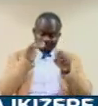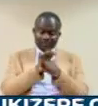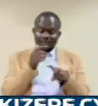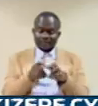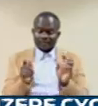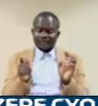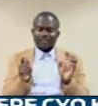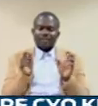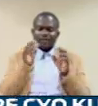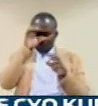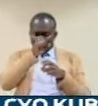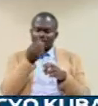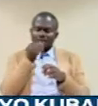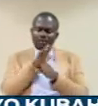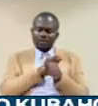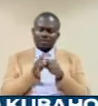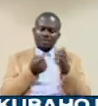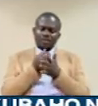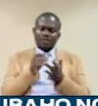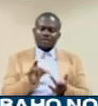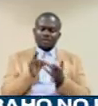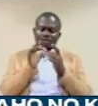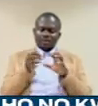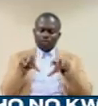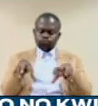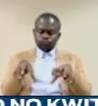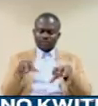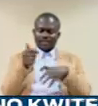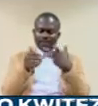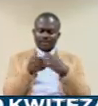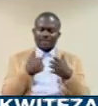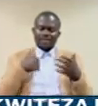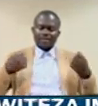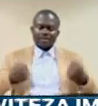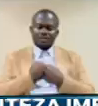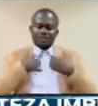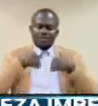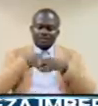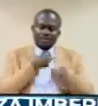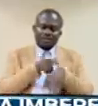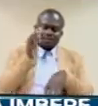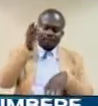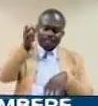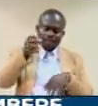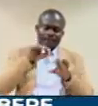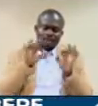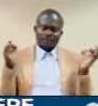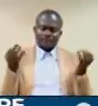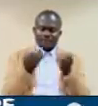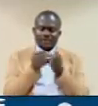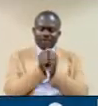zitandukanye, kubura indyo yuzuye binatuma by'umwihariko abana bagwingira, ibintu bigira ingaruka ku buzima bwabo mu gihe kizaza, ku